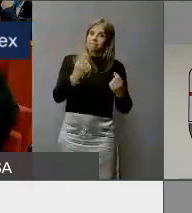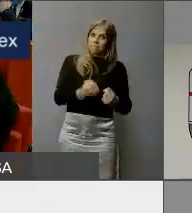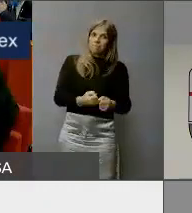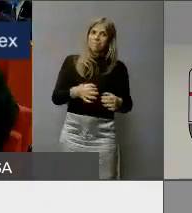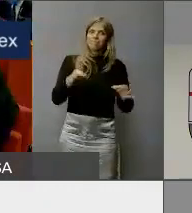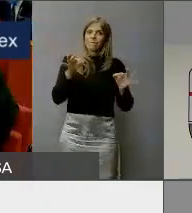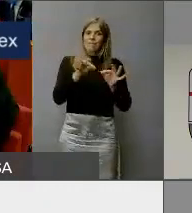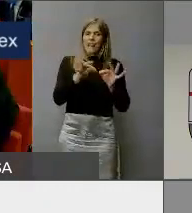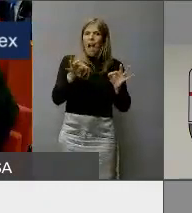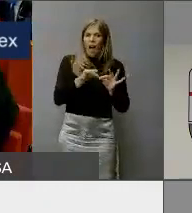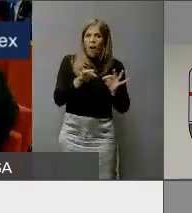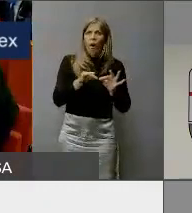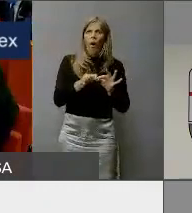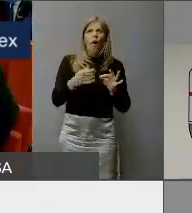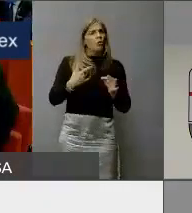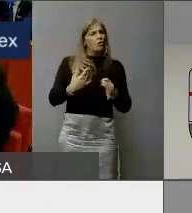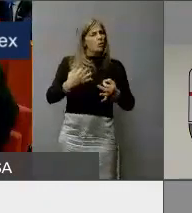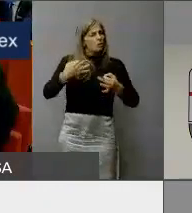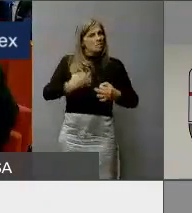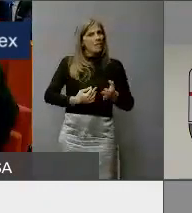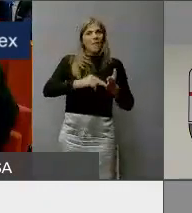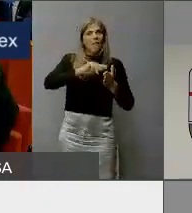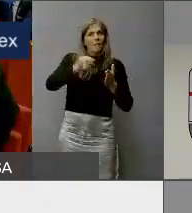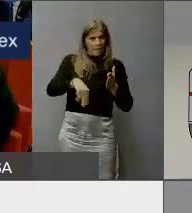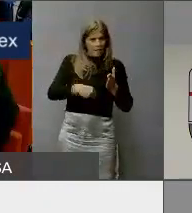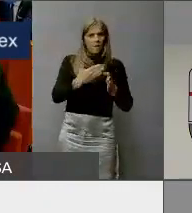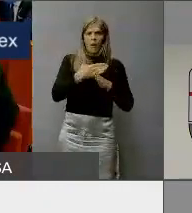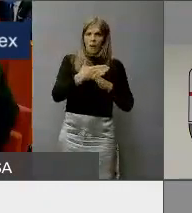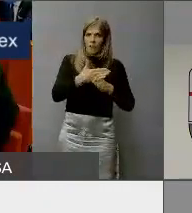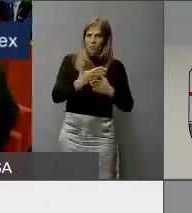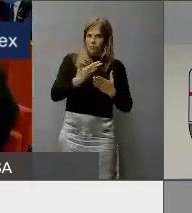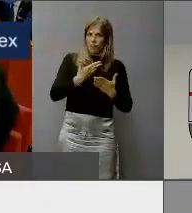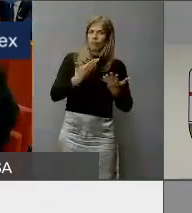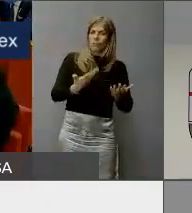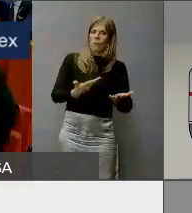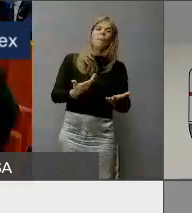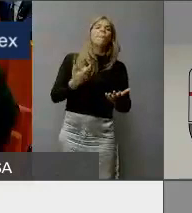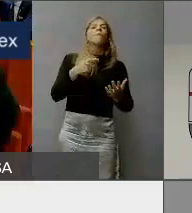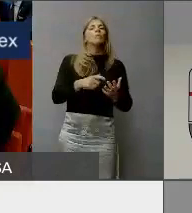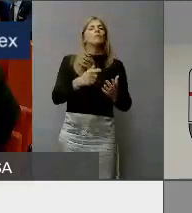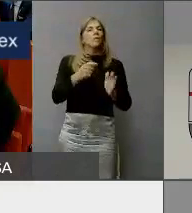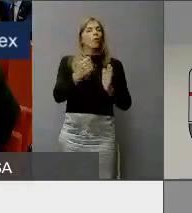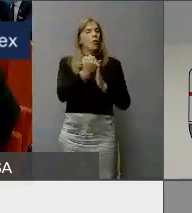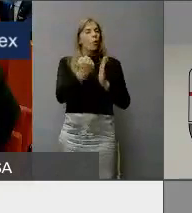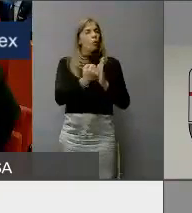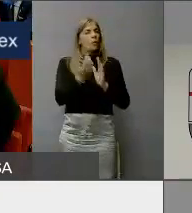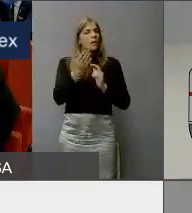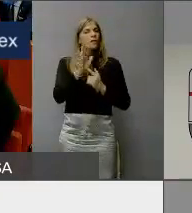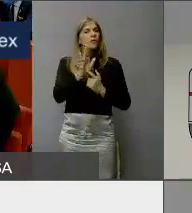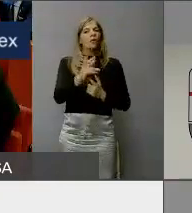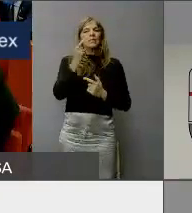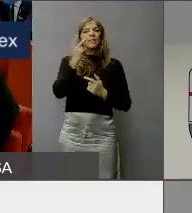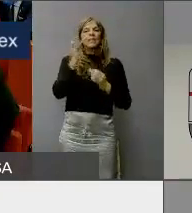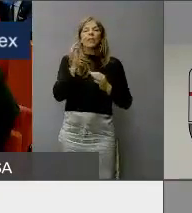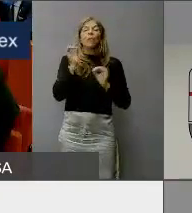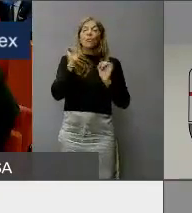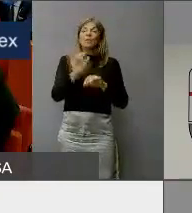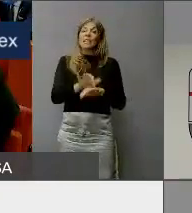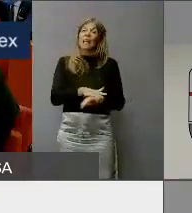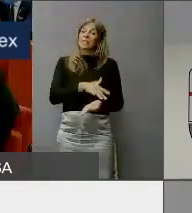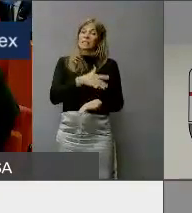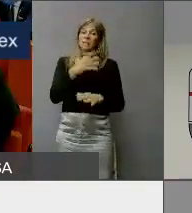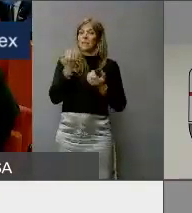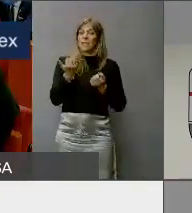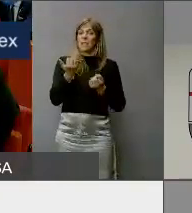sottoscritto rappresenta chiaramente la sensibilità e l'attenzione oggettiva che